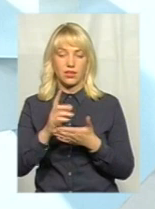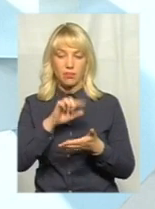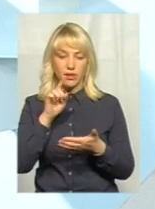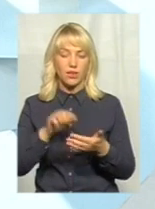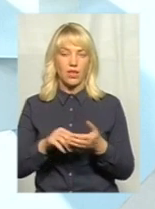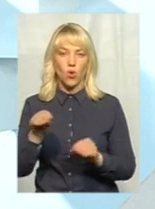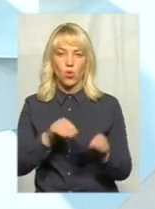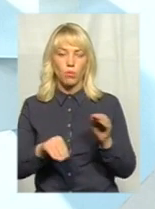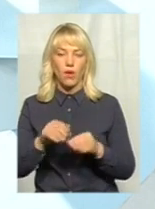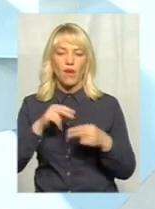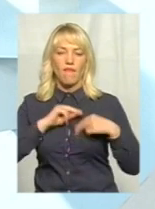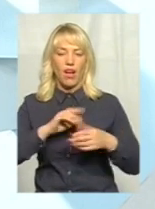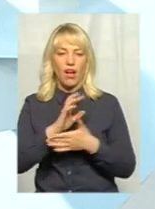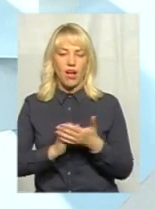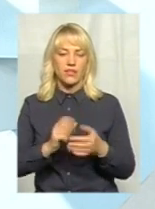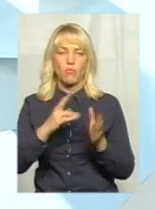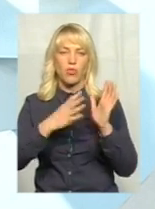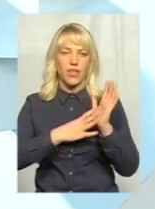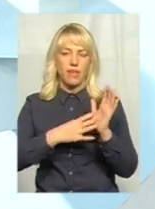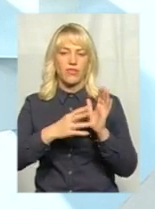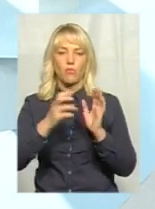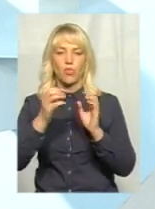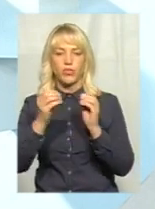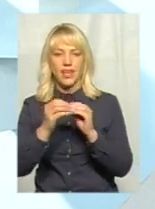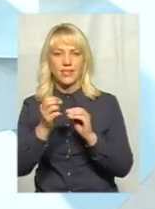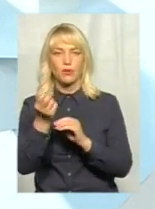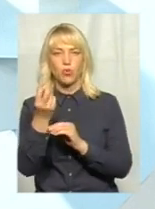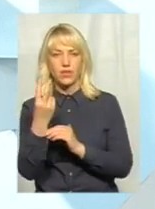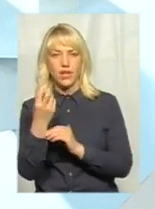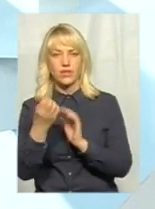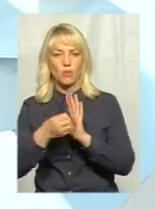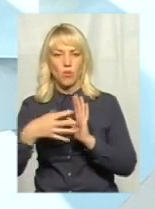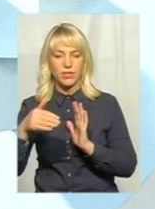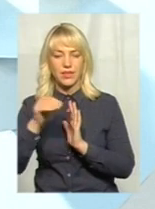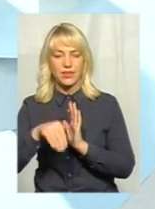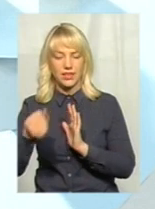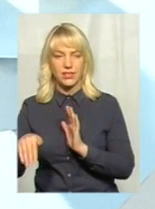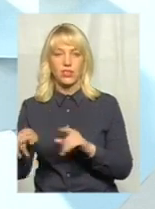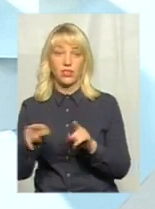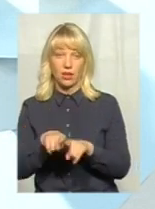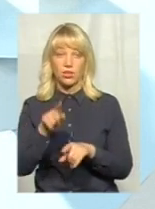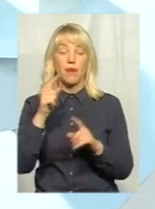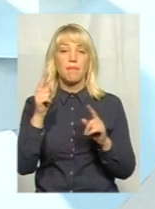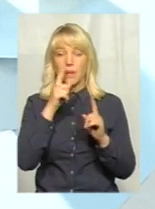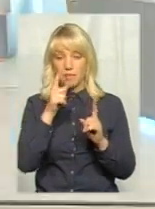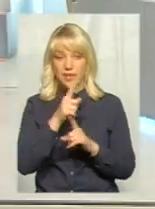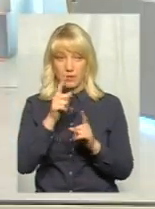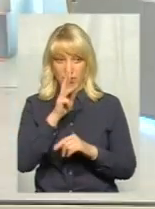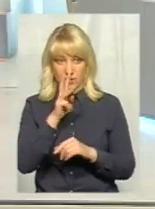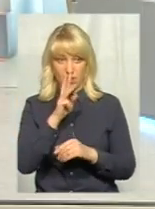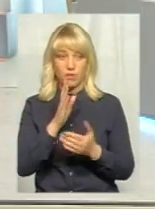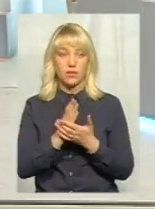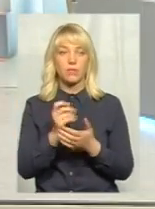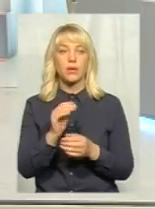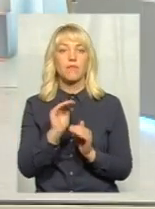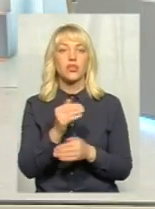маємо вакансії по 9, по 12, по 15 тисяч. І маємо так само вакансії з мінімальною оплатою праці, навіть деколи є вона чуть-чуть